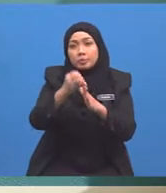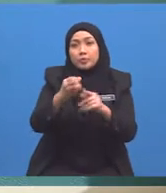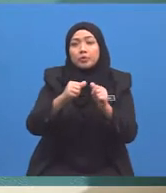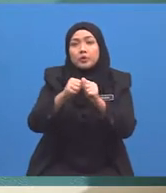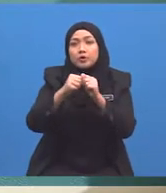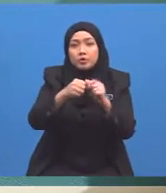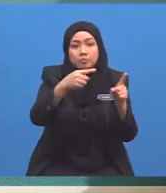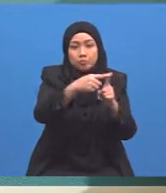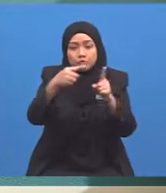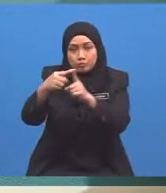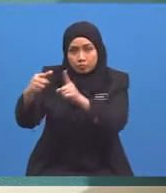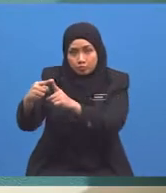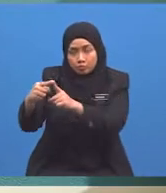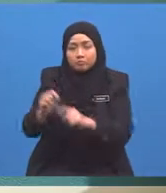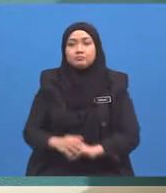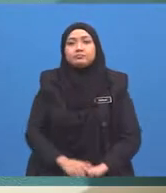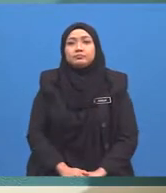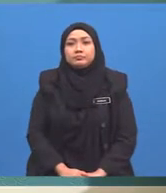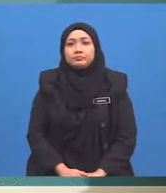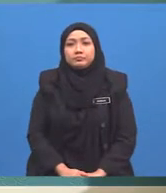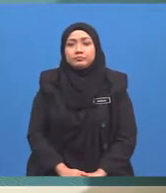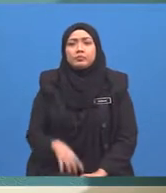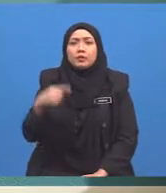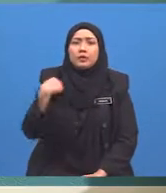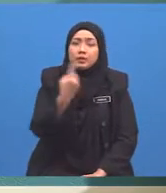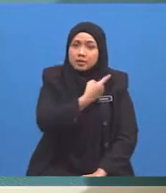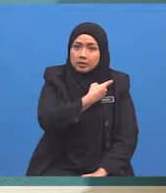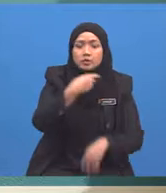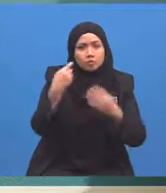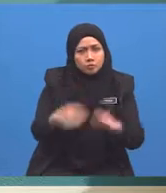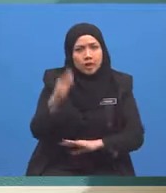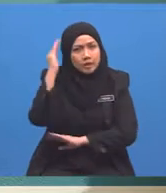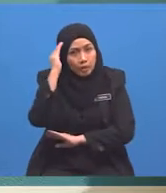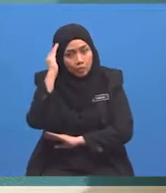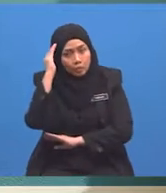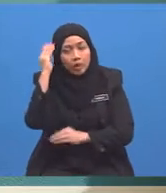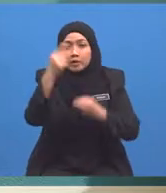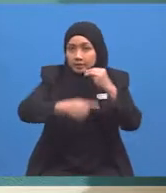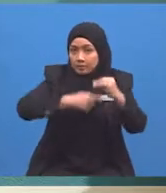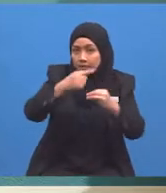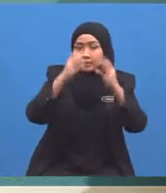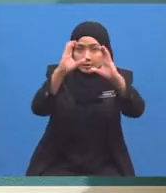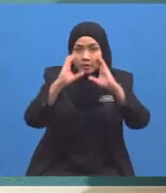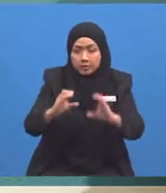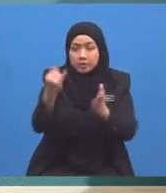dan poligon itu dinamakan sama ada mengikut arah jam atau lawan arah